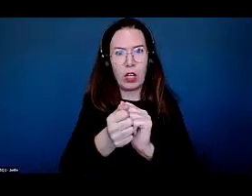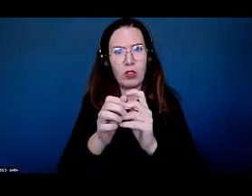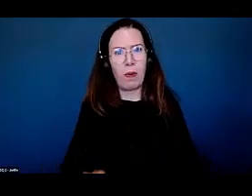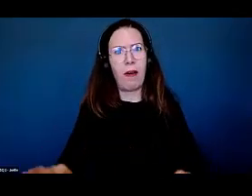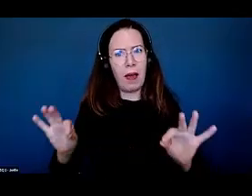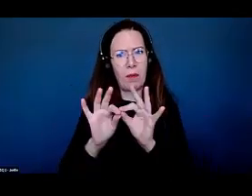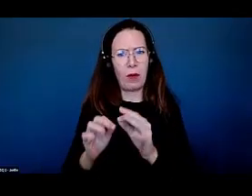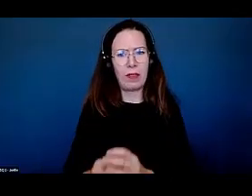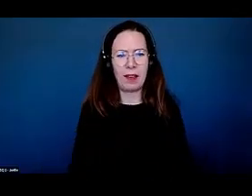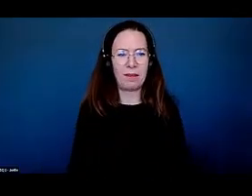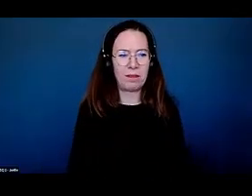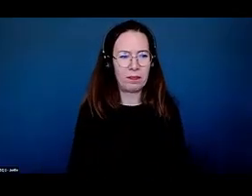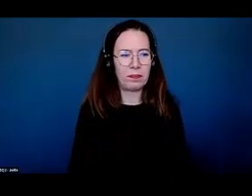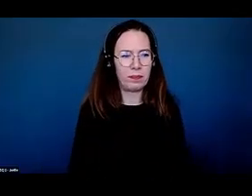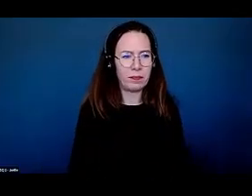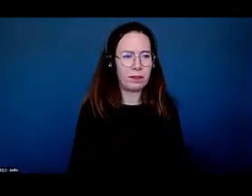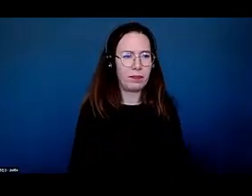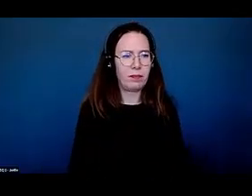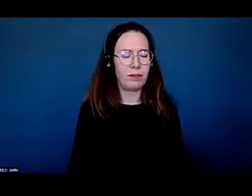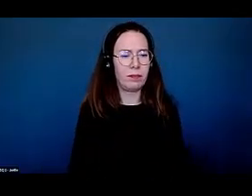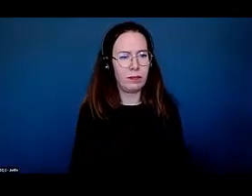un changement significatif.